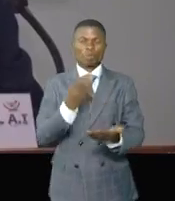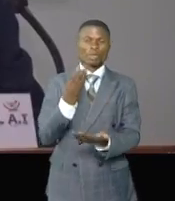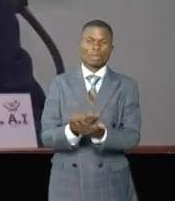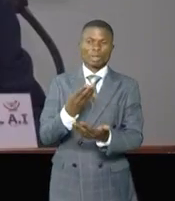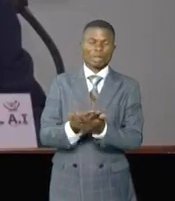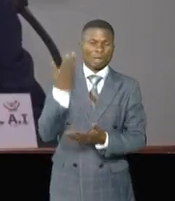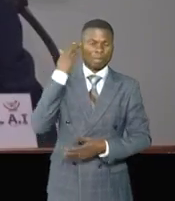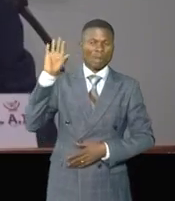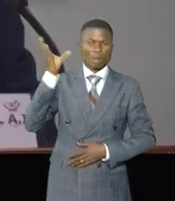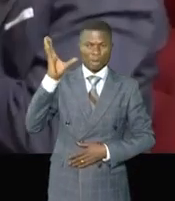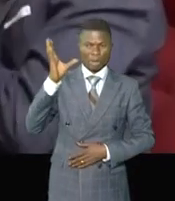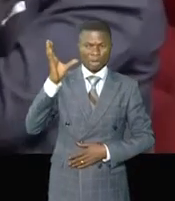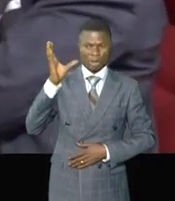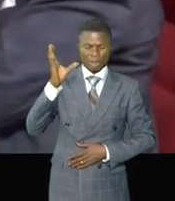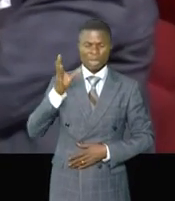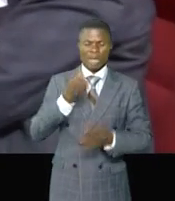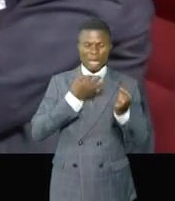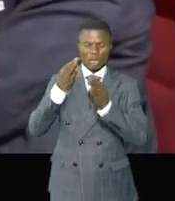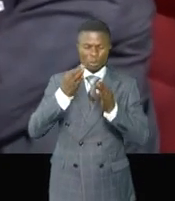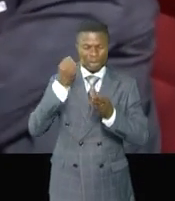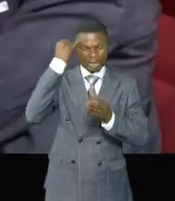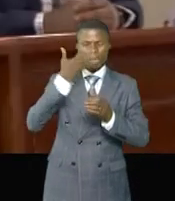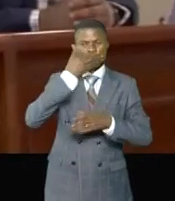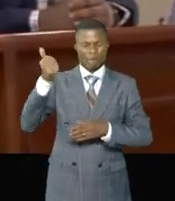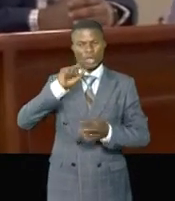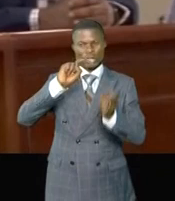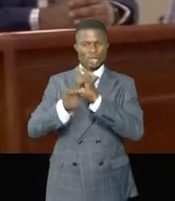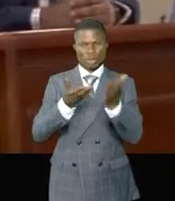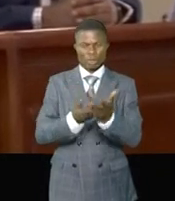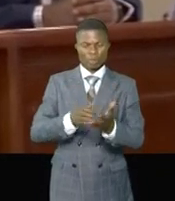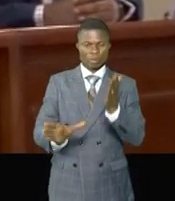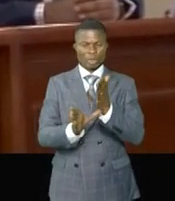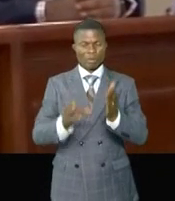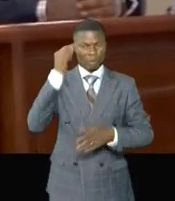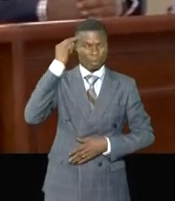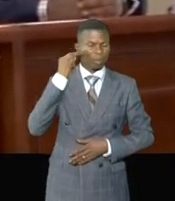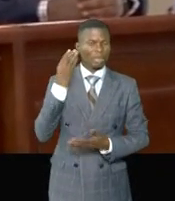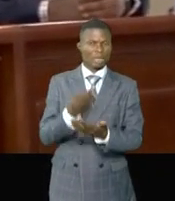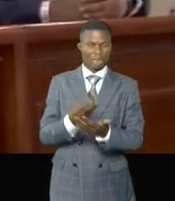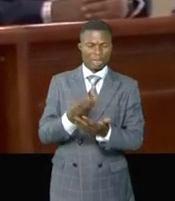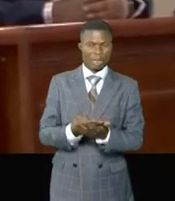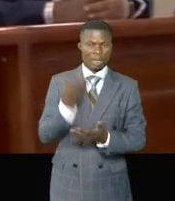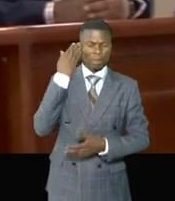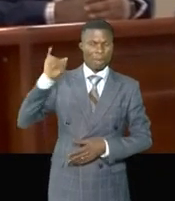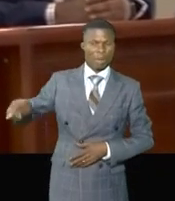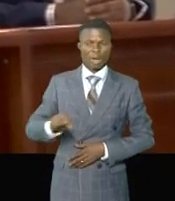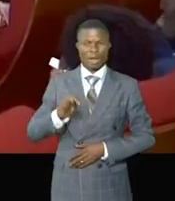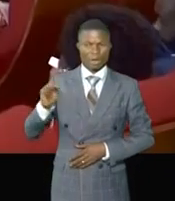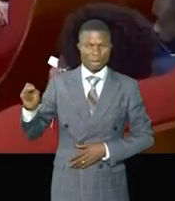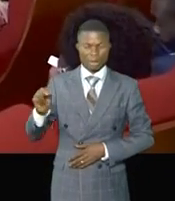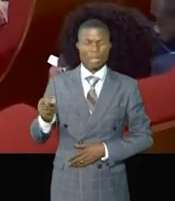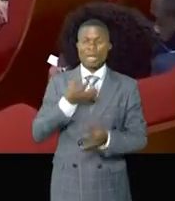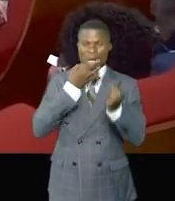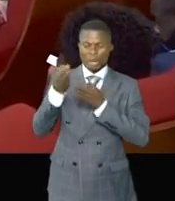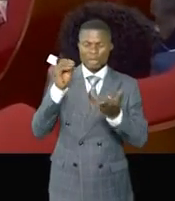Mouilly, d'esquisser les grandes lignes de ces réformes. Le vice-premier ministre, ministre du budget, Jean-Baudouin Maillot Mambéké, est revenu sur les